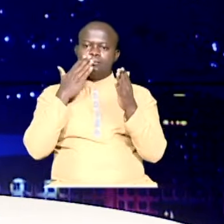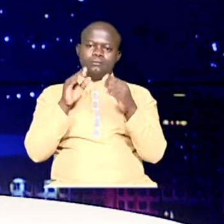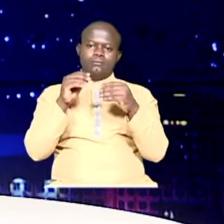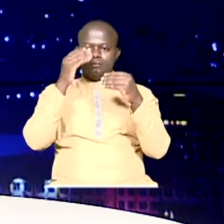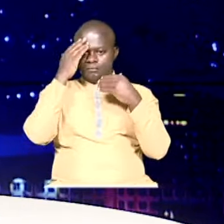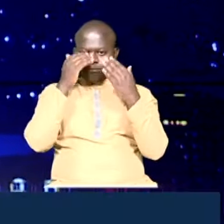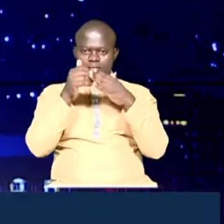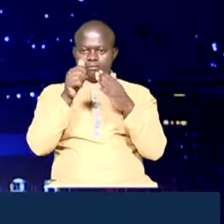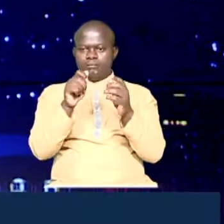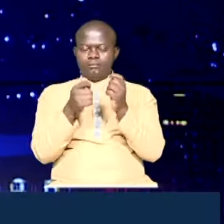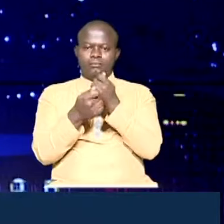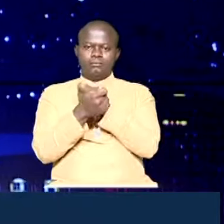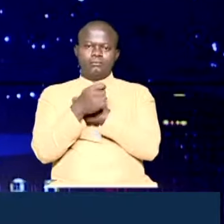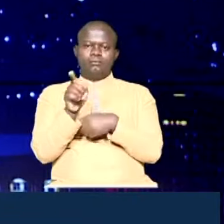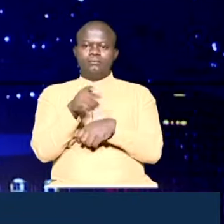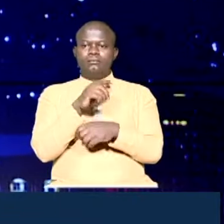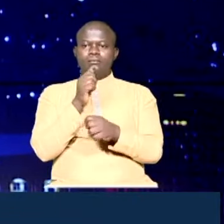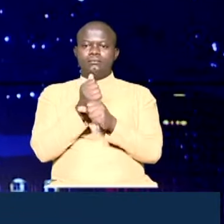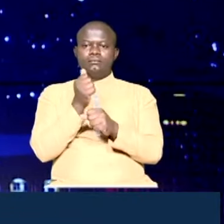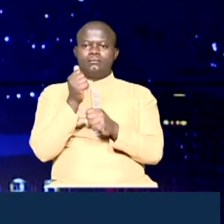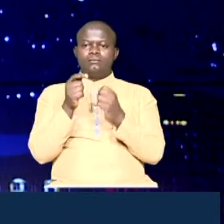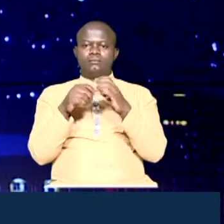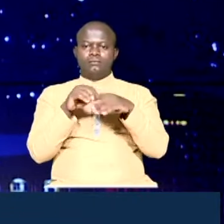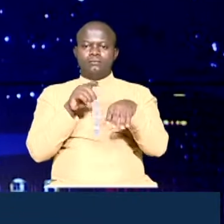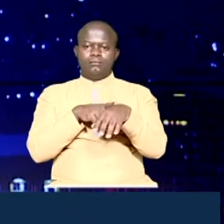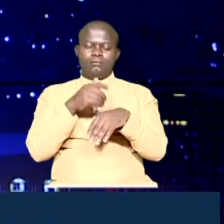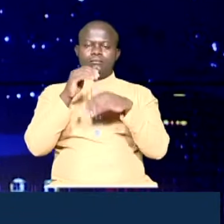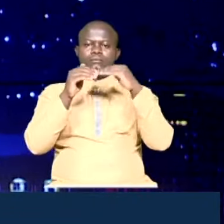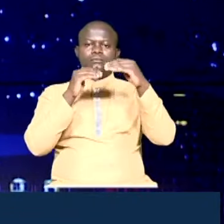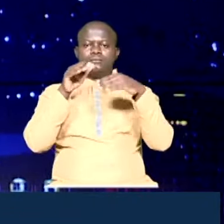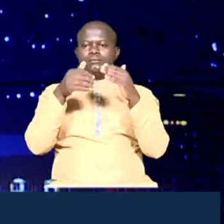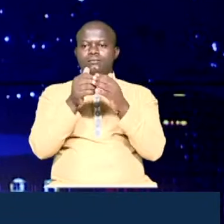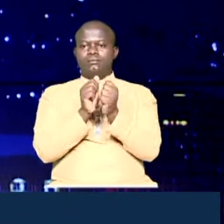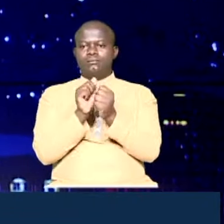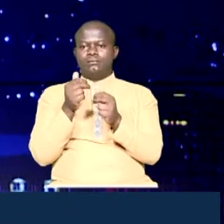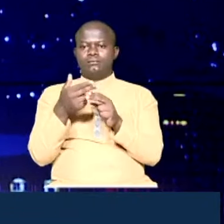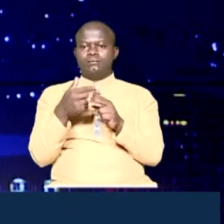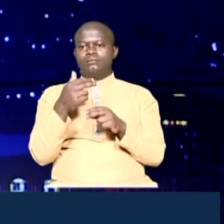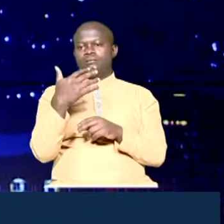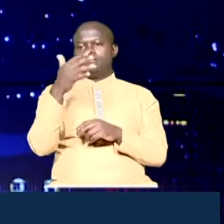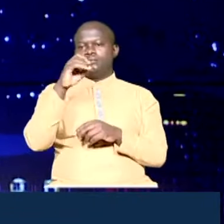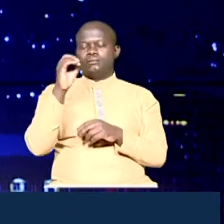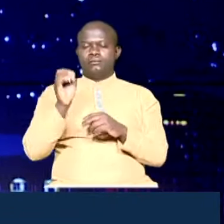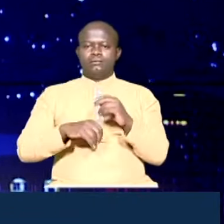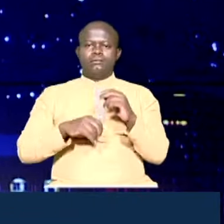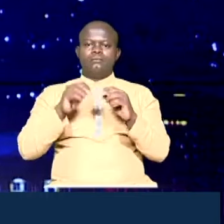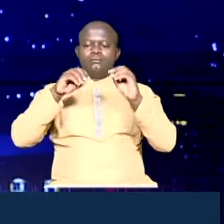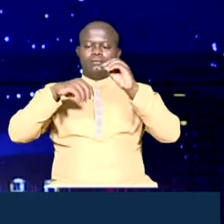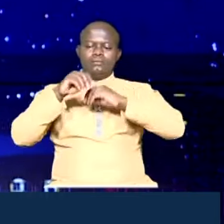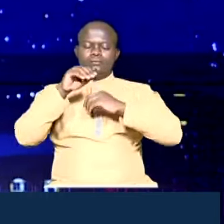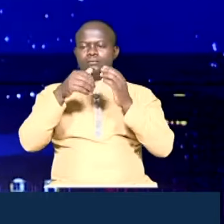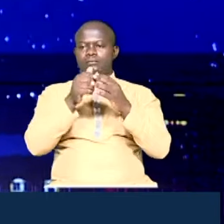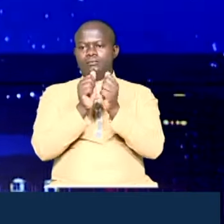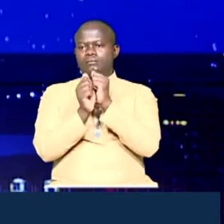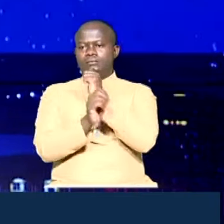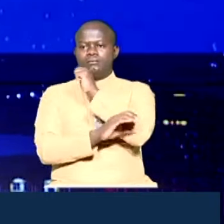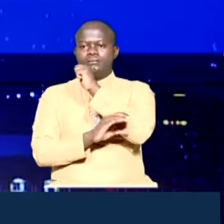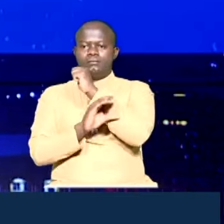byo bikosora amakosa aba yakozwe. Ni mu gihe rero uru rwego rwihariye hafi 50% by'umusaruro mbumbe